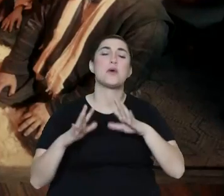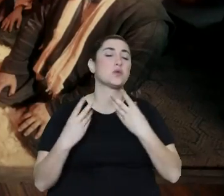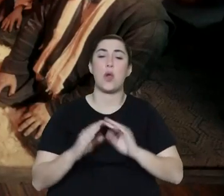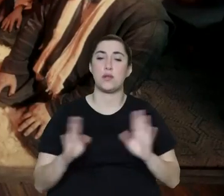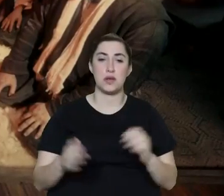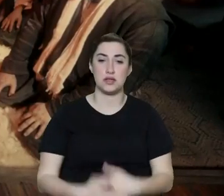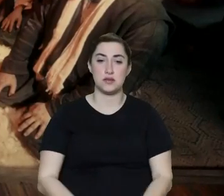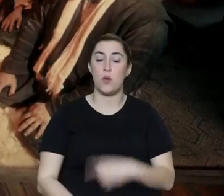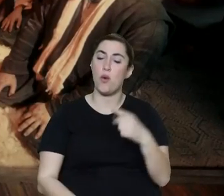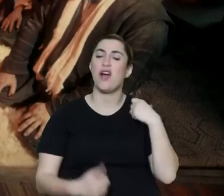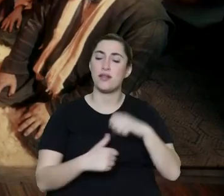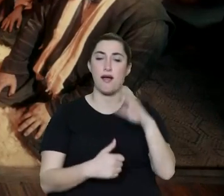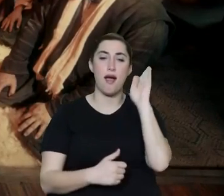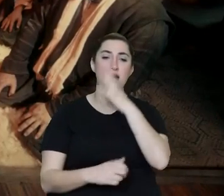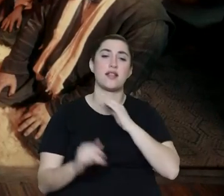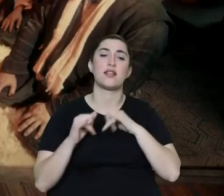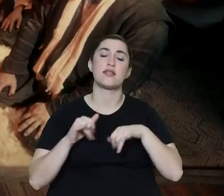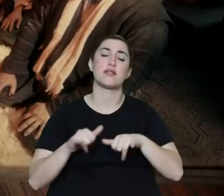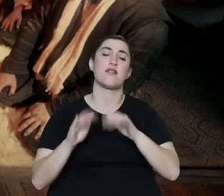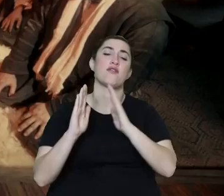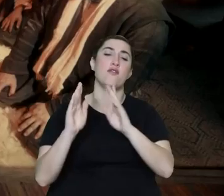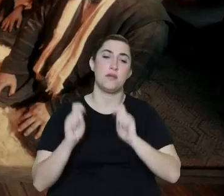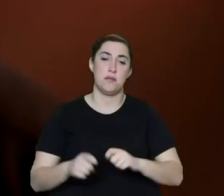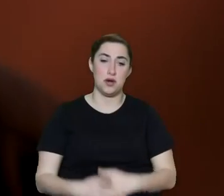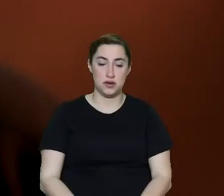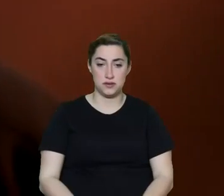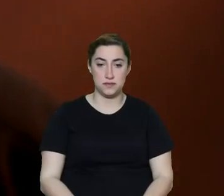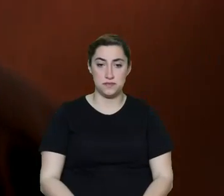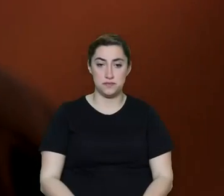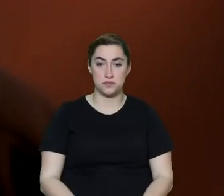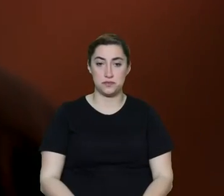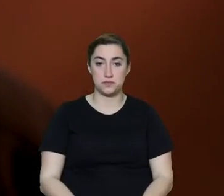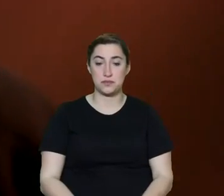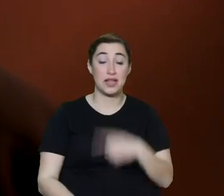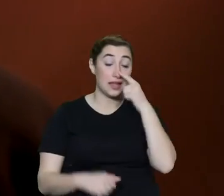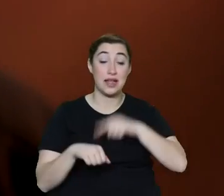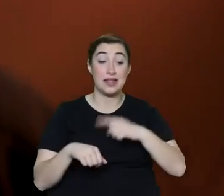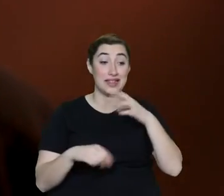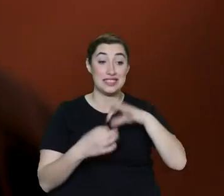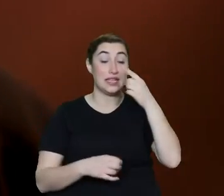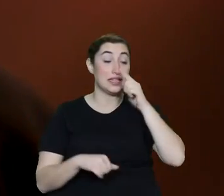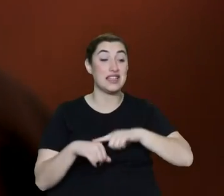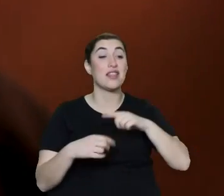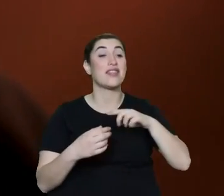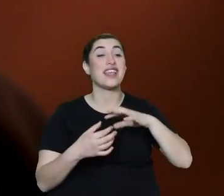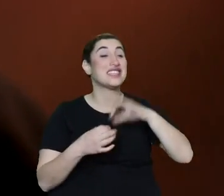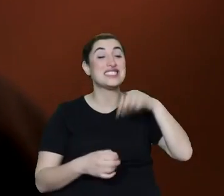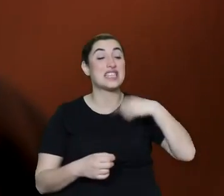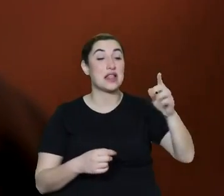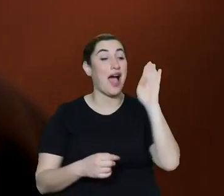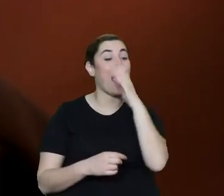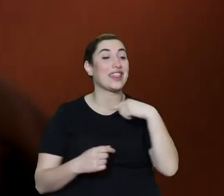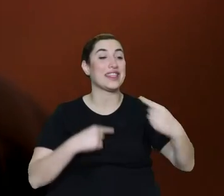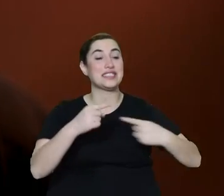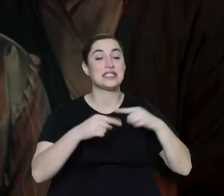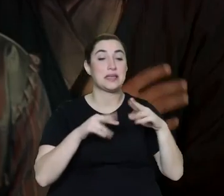olmaz. O gene aynalığını yapar. Mümin, müminin aynasıdır demiş ya